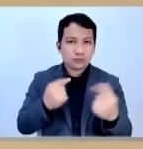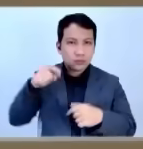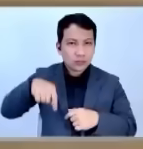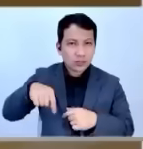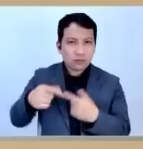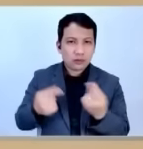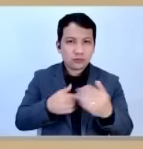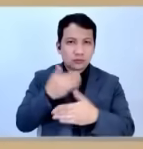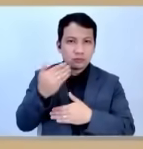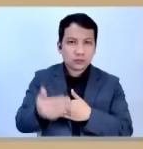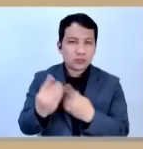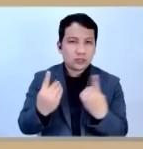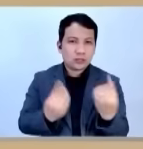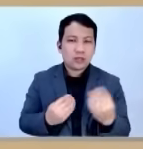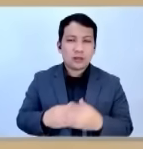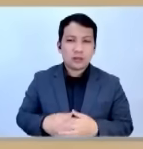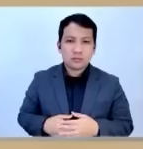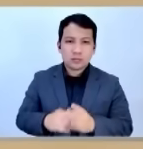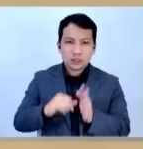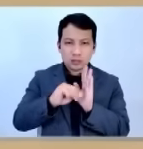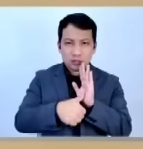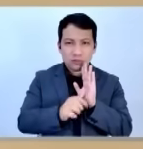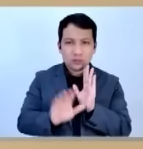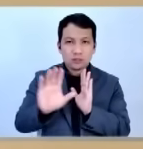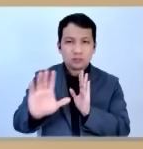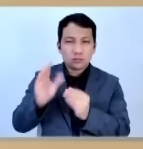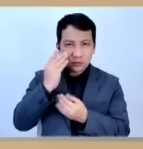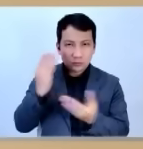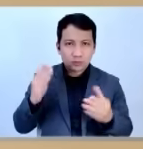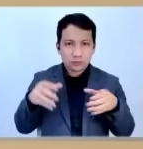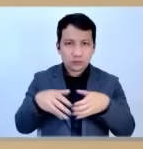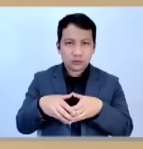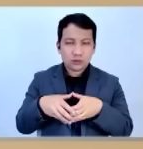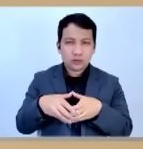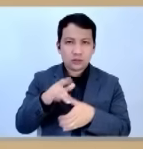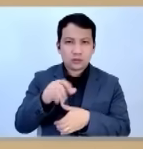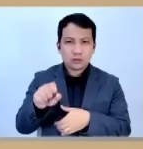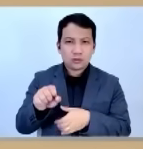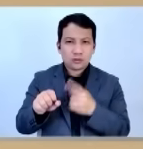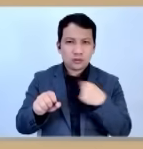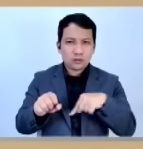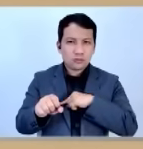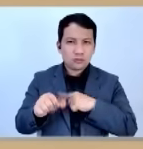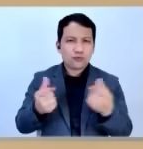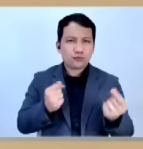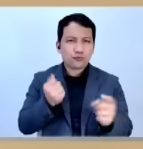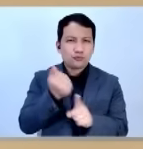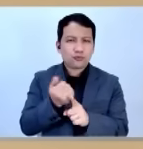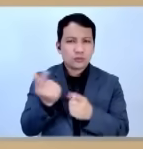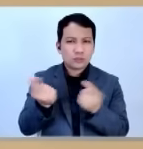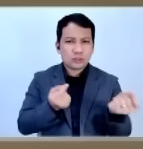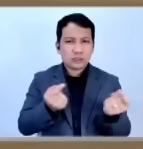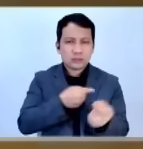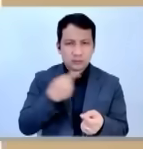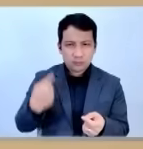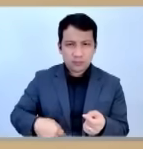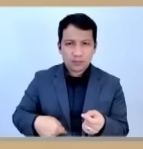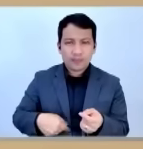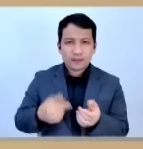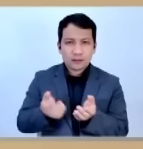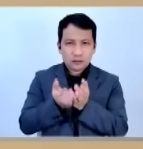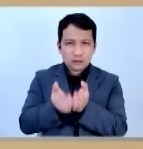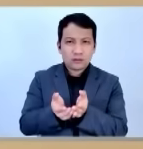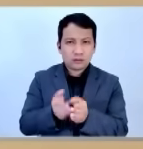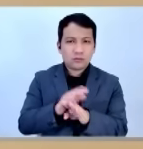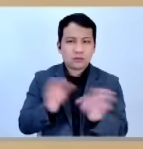hakbang. Mariin namang kinundi na ng atin ito koalisyon ang anilay agresibong aksyon ng China sa ating mga barko. Hinimok nito